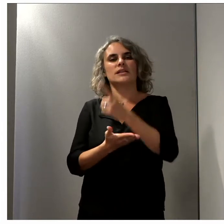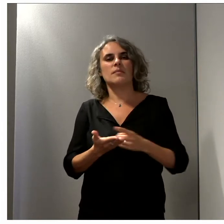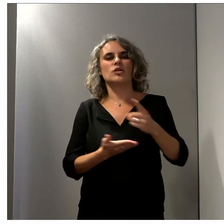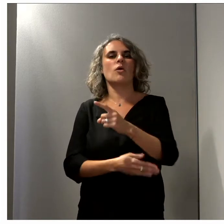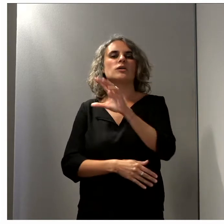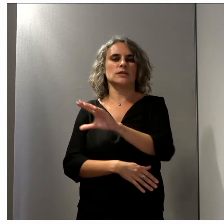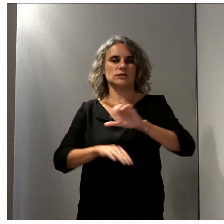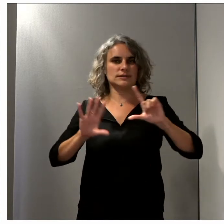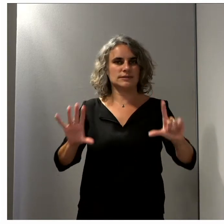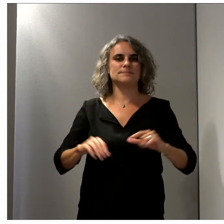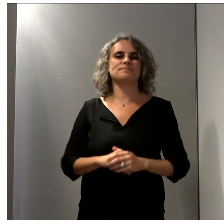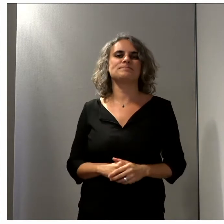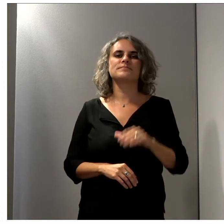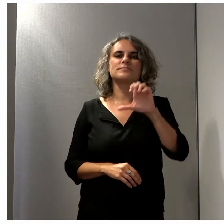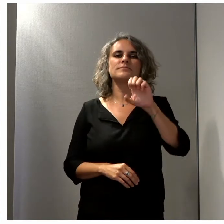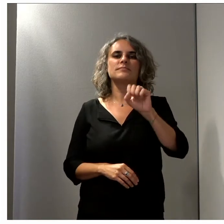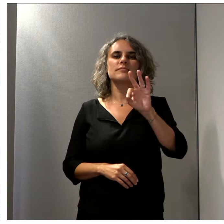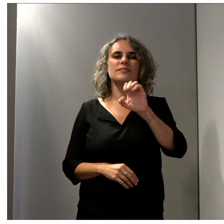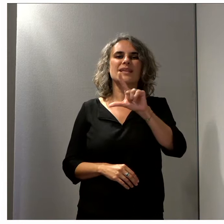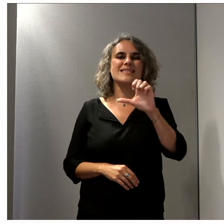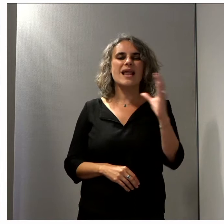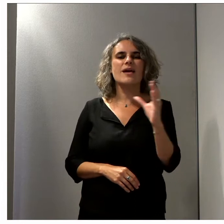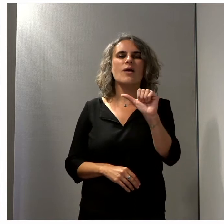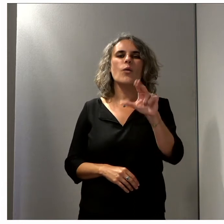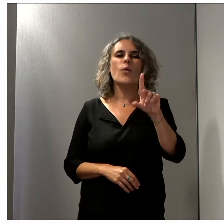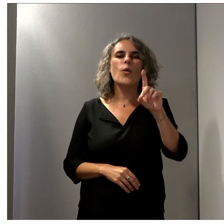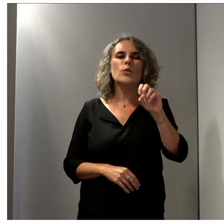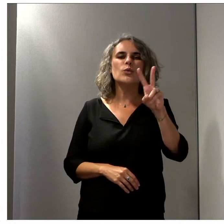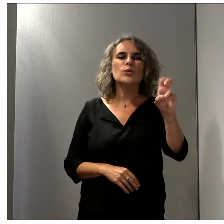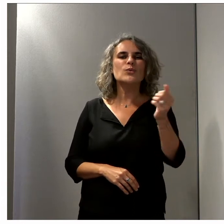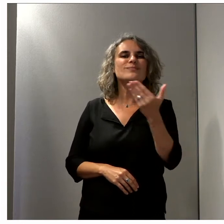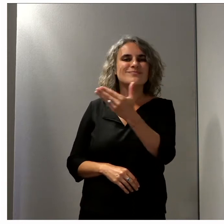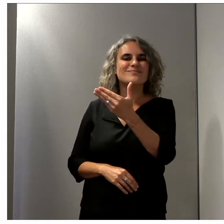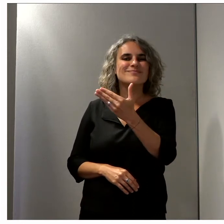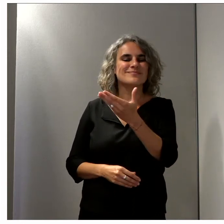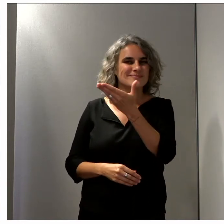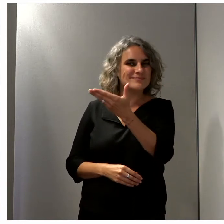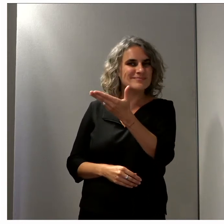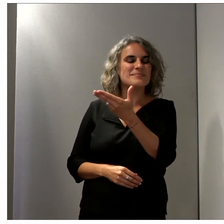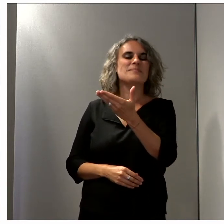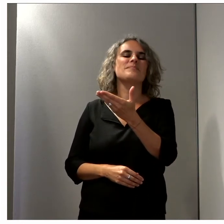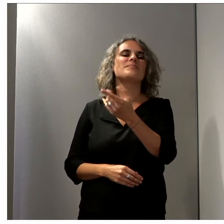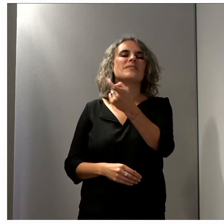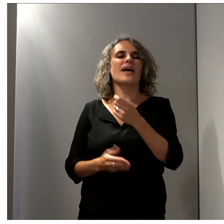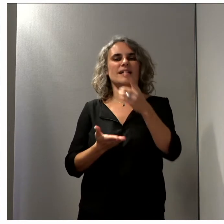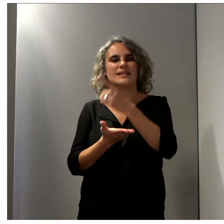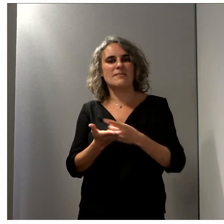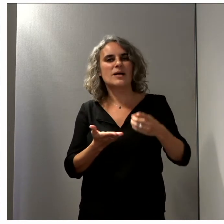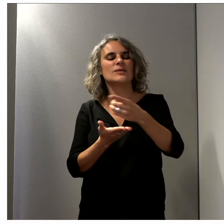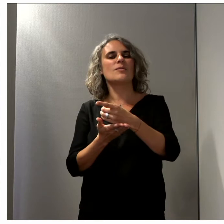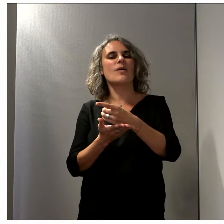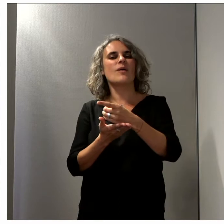Moselle, Estelle Oudou qui est bien accompagnée à la BNF donc du